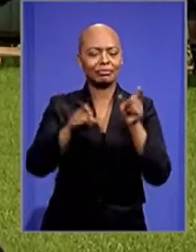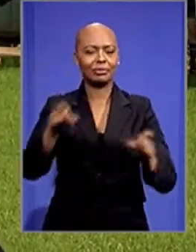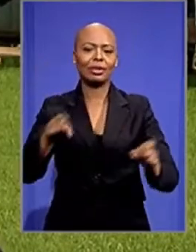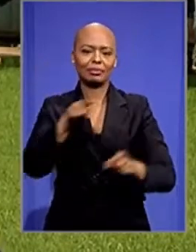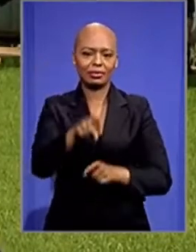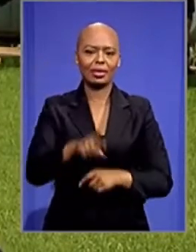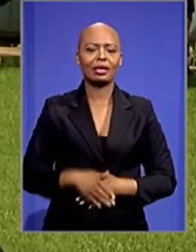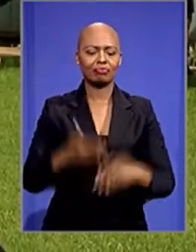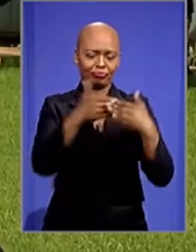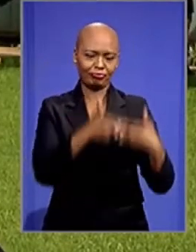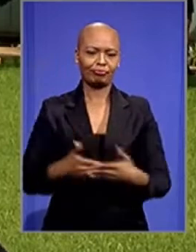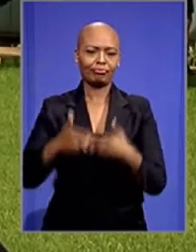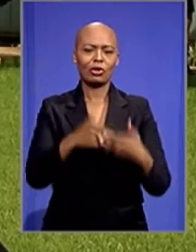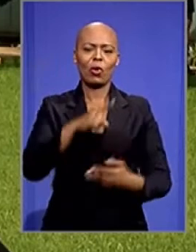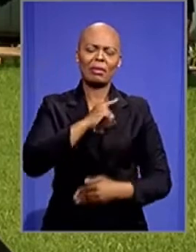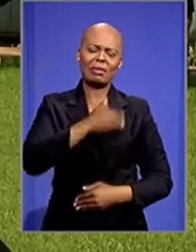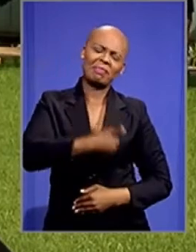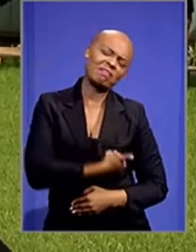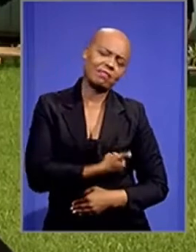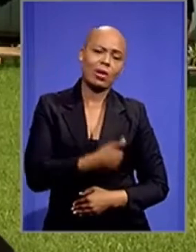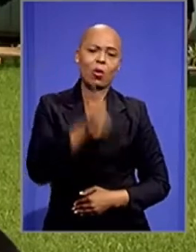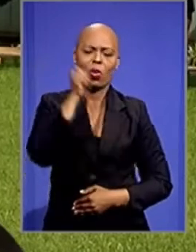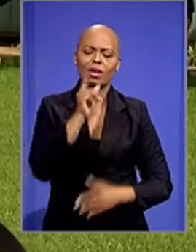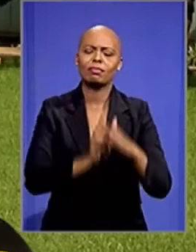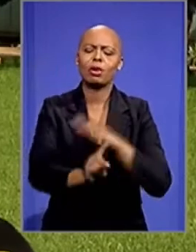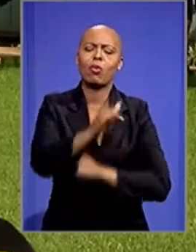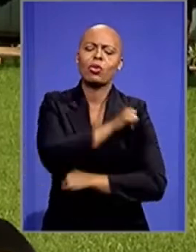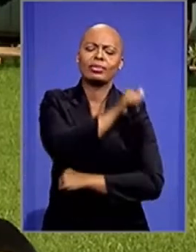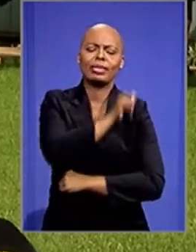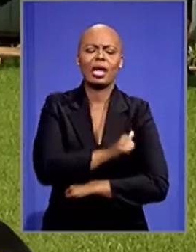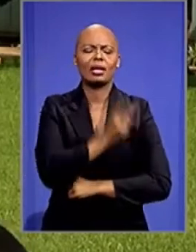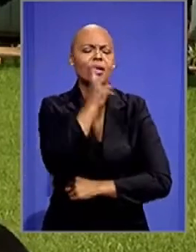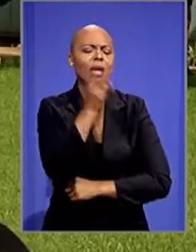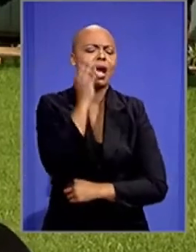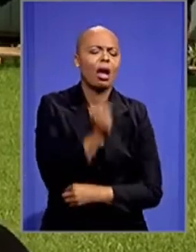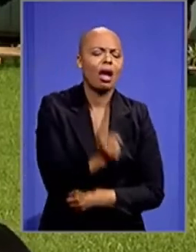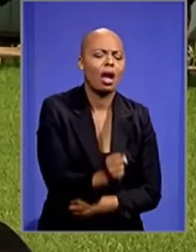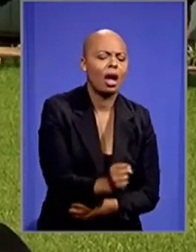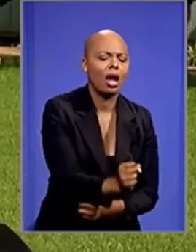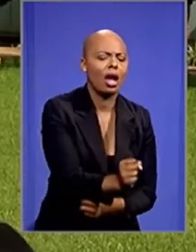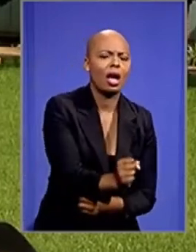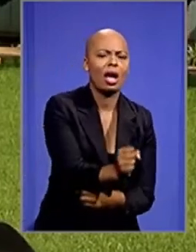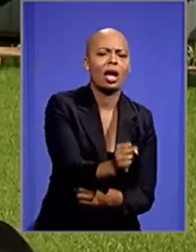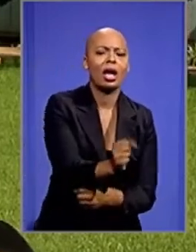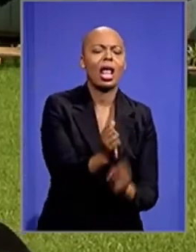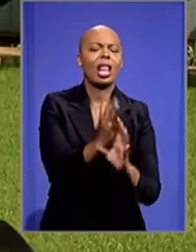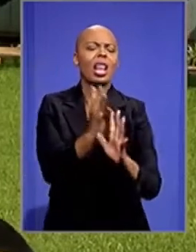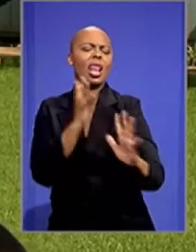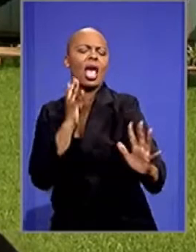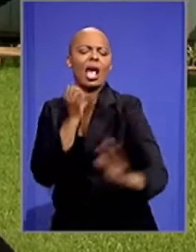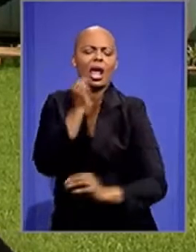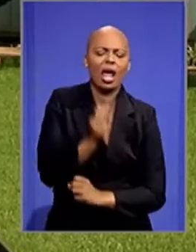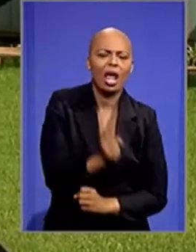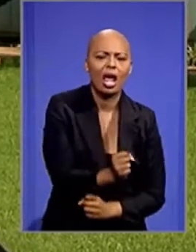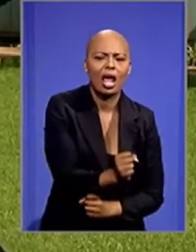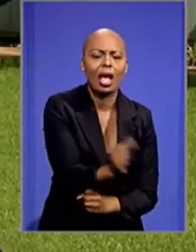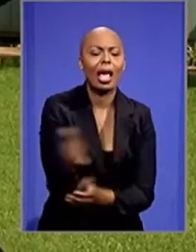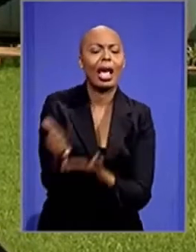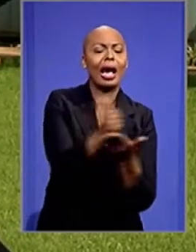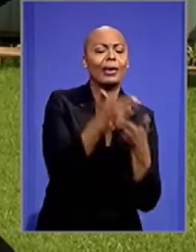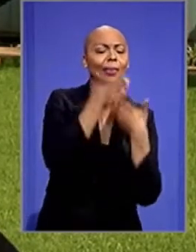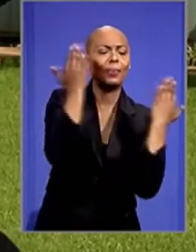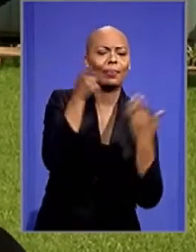ka ke bona ke ile ka kwa botlhoko kudu ke ile sepetlele ke bona bagokolo ba emi di-line tse ditelele ba sa kgone ke thuso